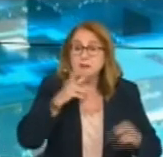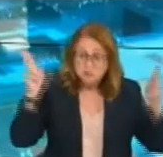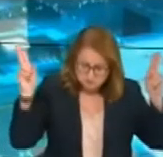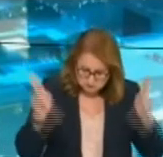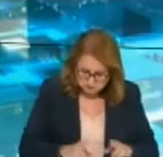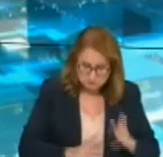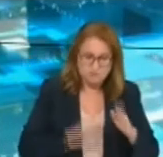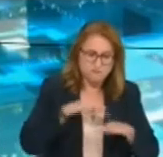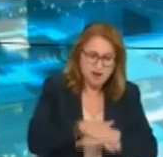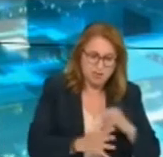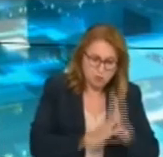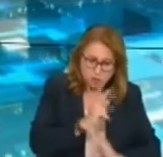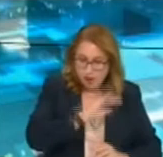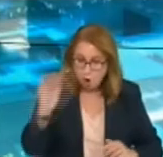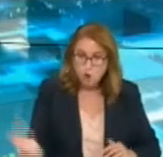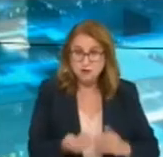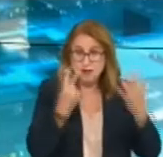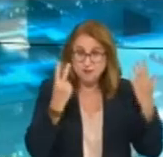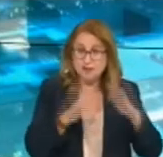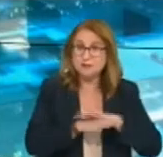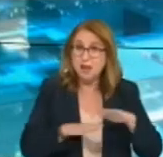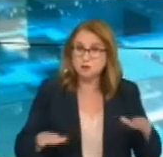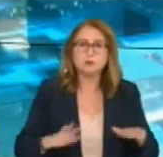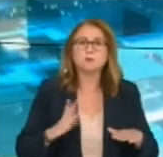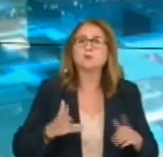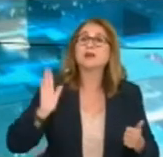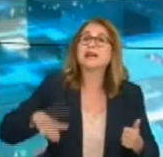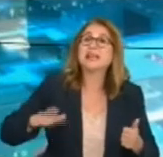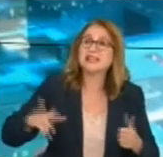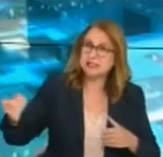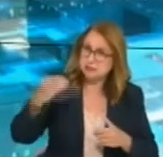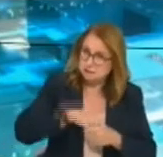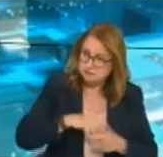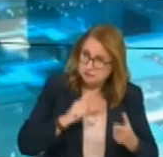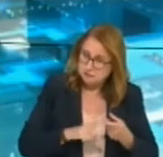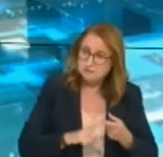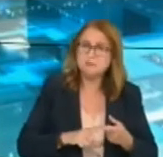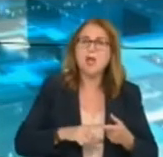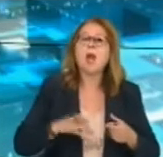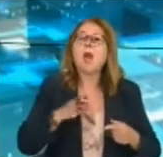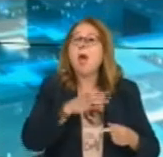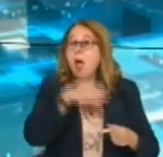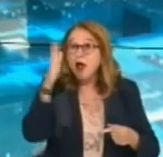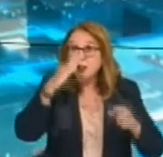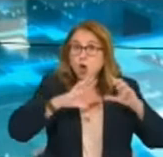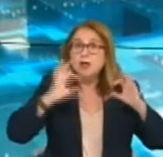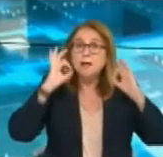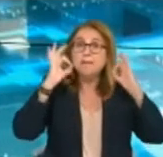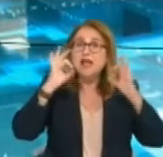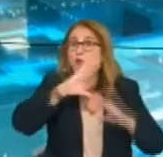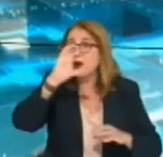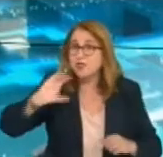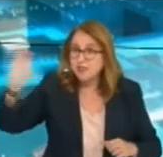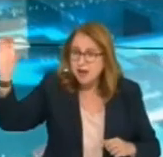μεσάνυχτα έως 7 το πρωί, ανήκουν η περιφέρεια Κρήτης, η περιφέρεια Ανατολικής Μακεδονίας και Θράκης και η